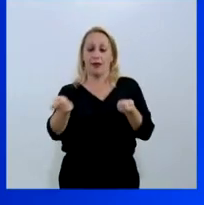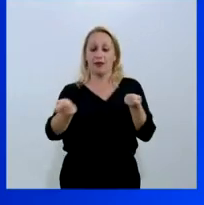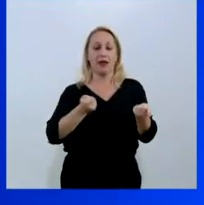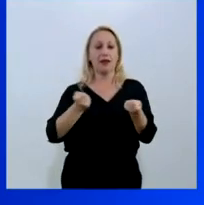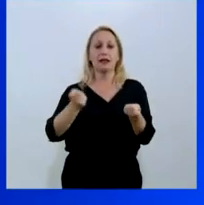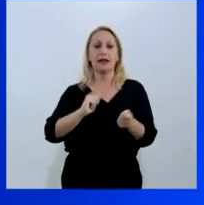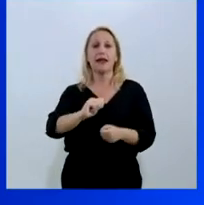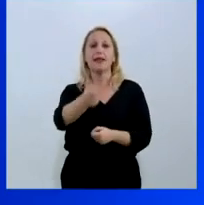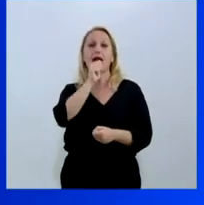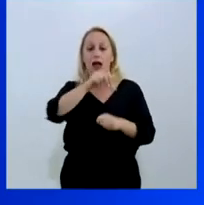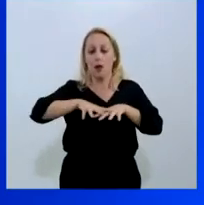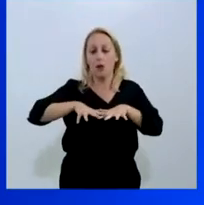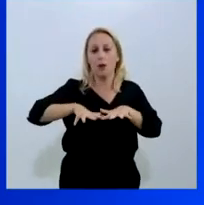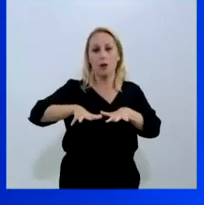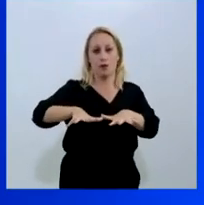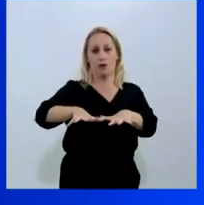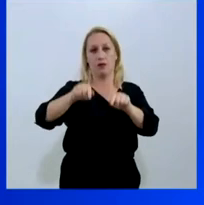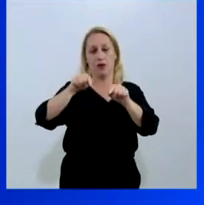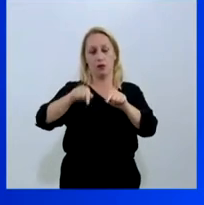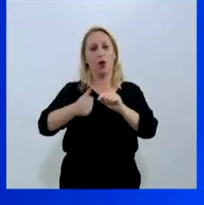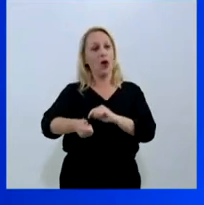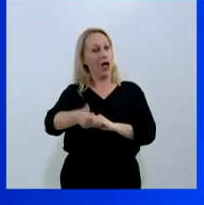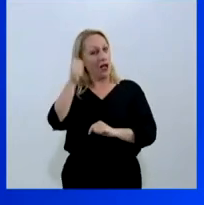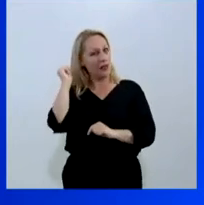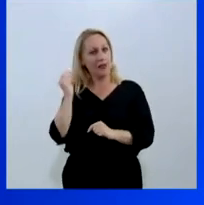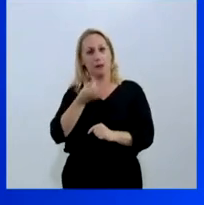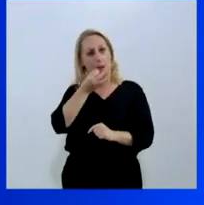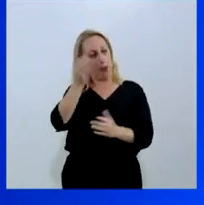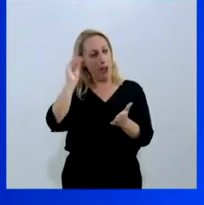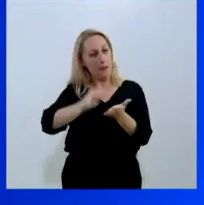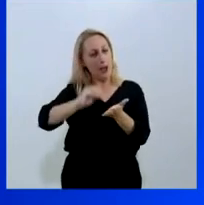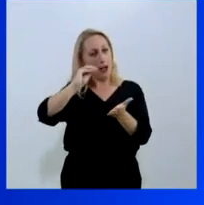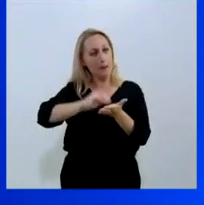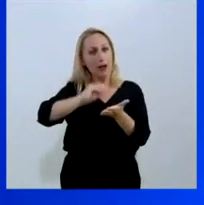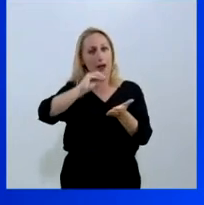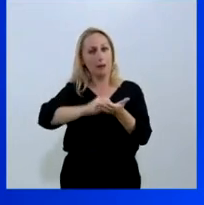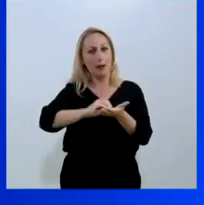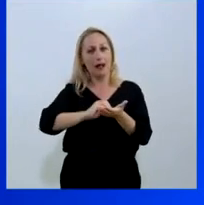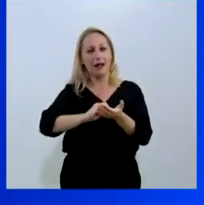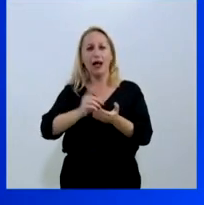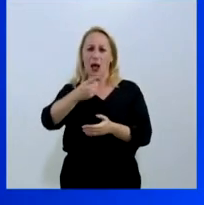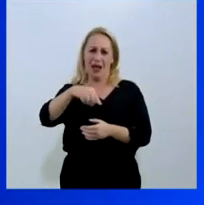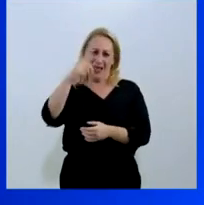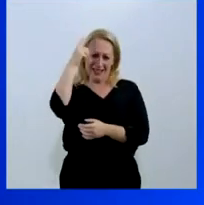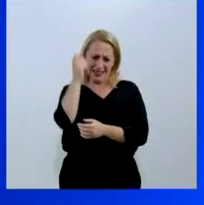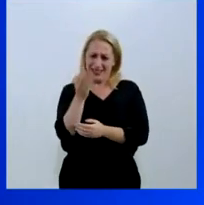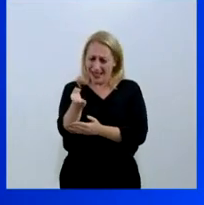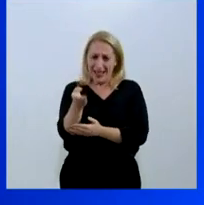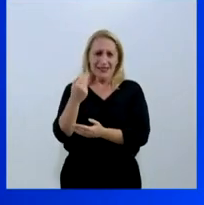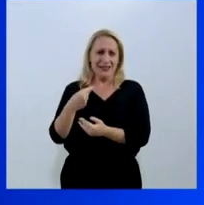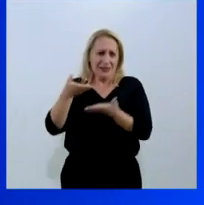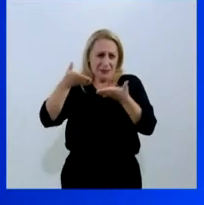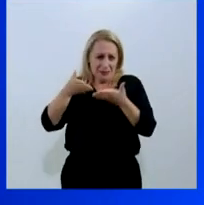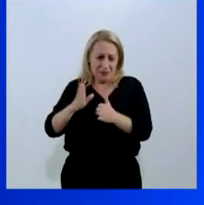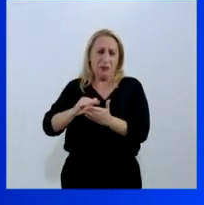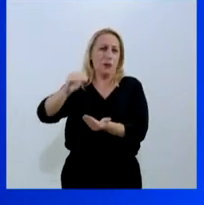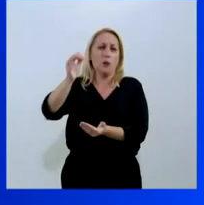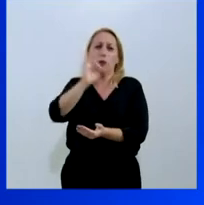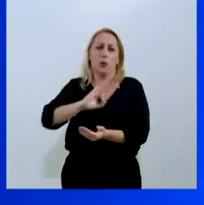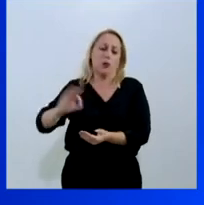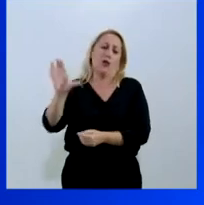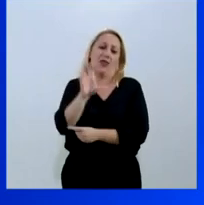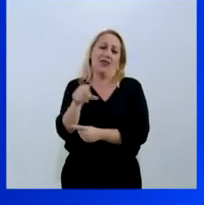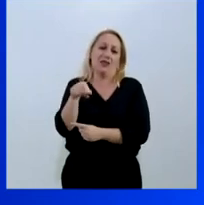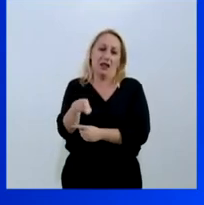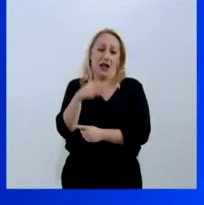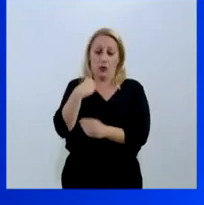της. Επέμενα πολύ σε αυτό χθες. Γνωρίζετε πολύ καλά ως Θεσσαλή ίδια ότι το ζήτημα αυτό δεν είναι καινούριο. Είναι